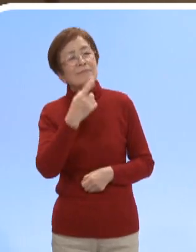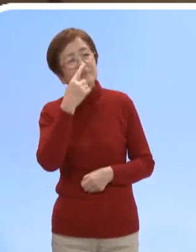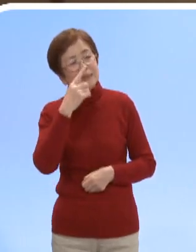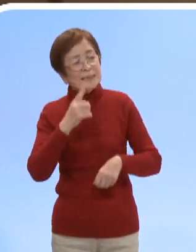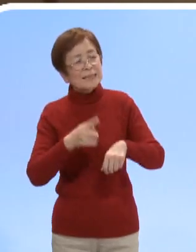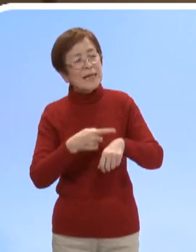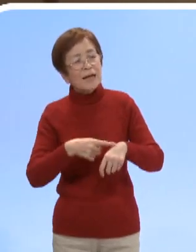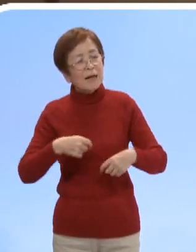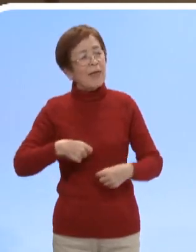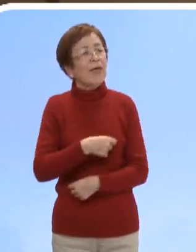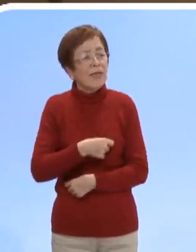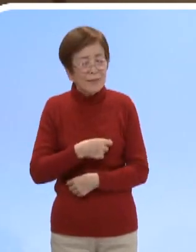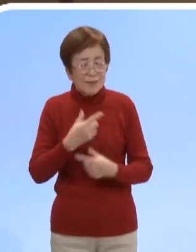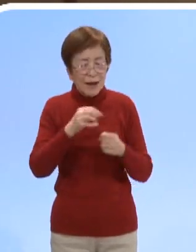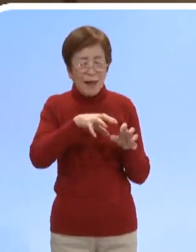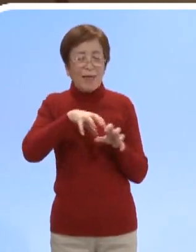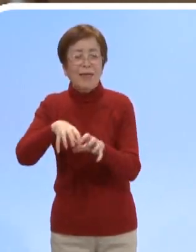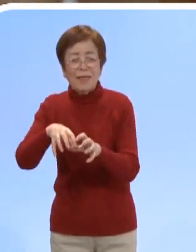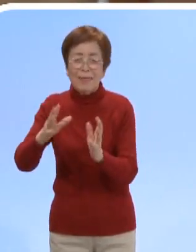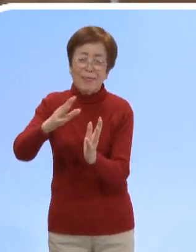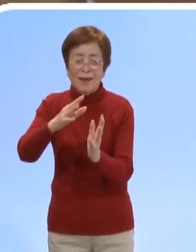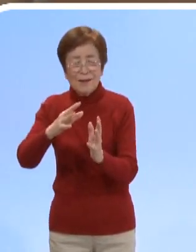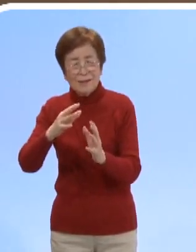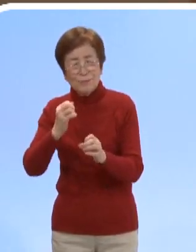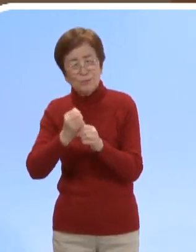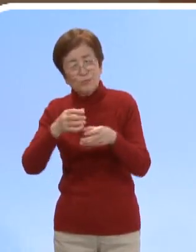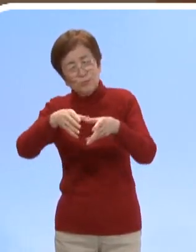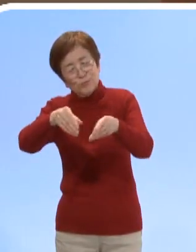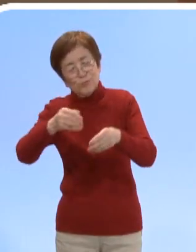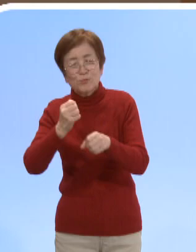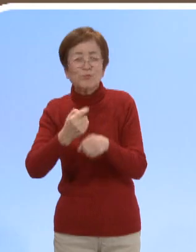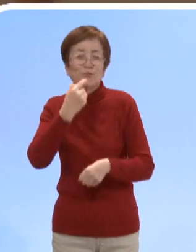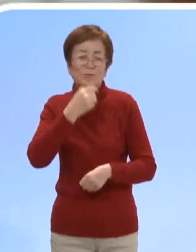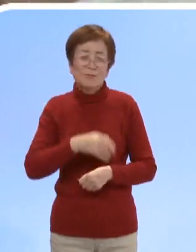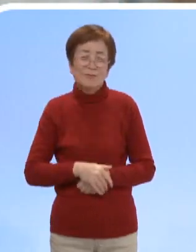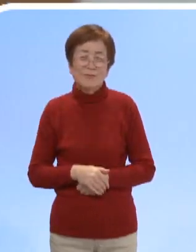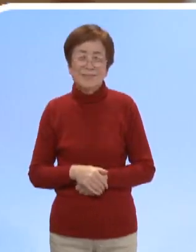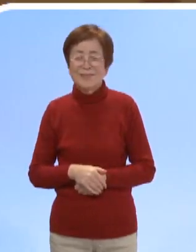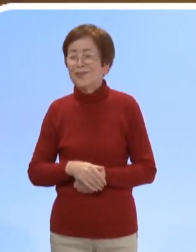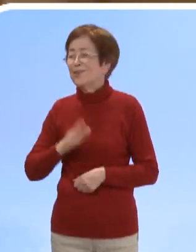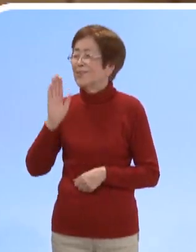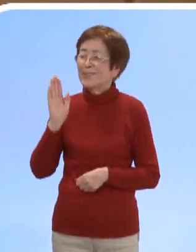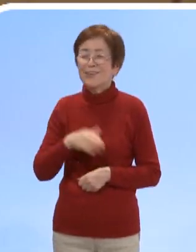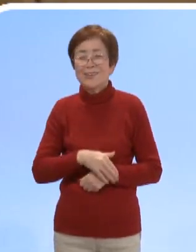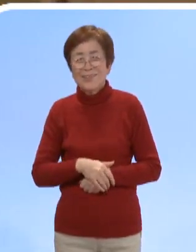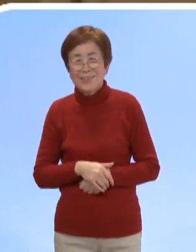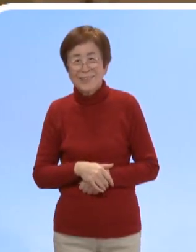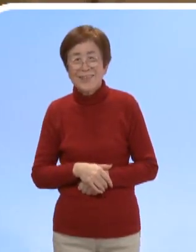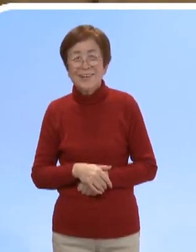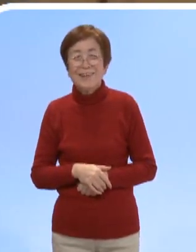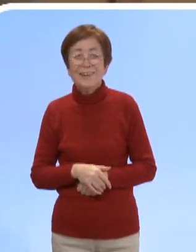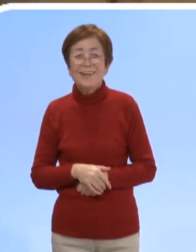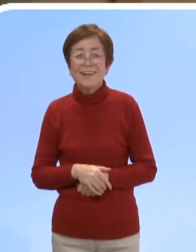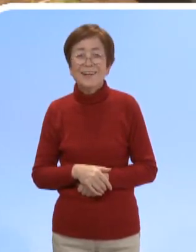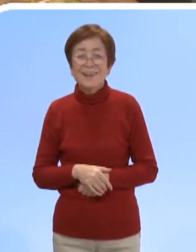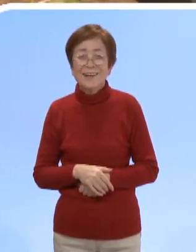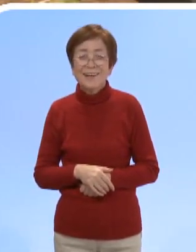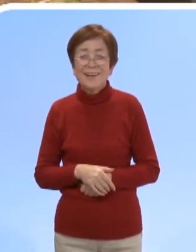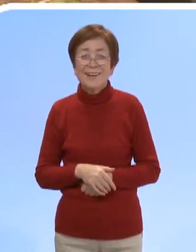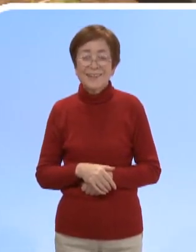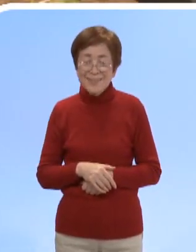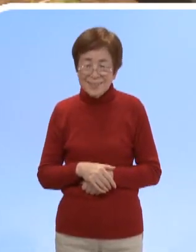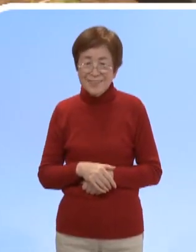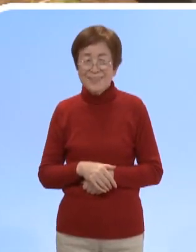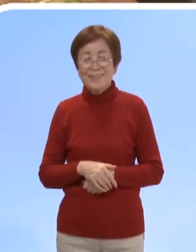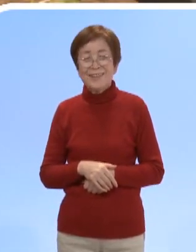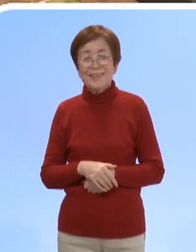ので丸くないもん。 何やそれ。確かに 結構歪んでる。 そういうことやったん？これ。 いやいや違うでしょ。 ま